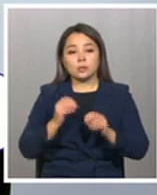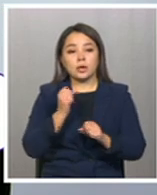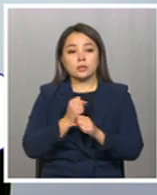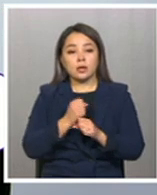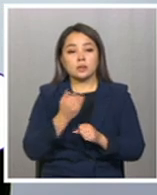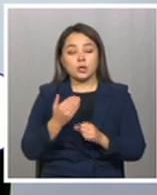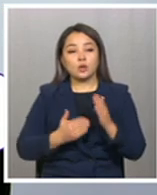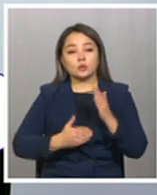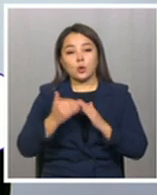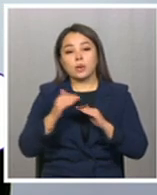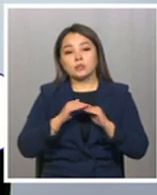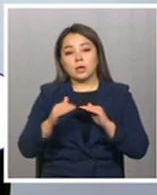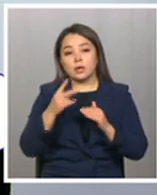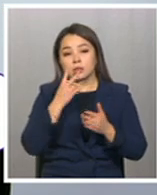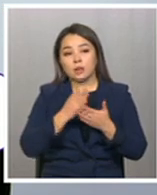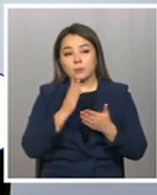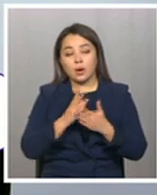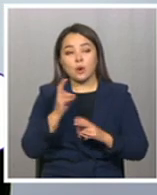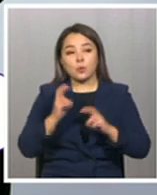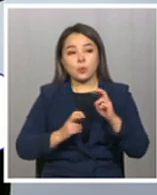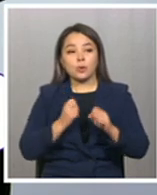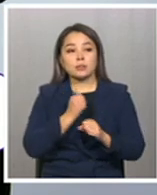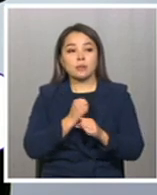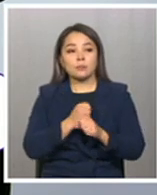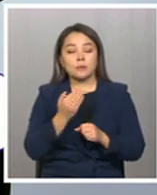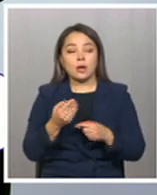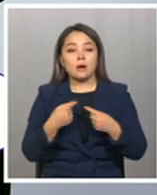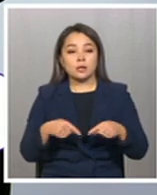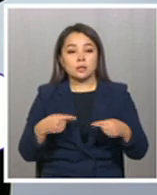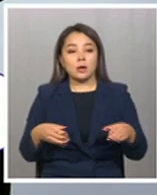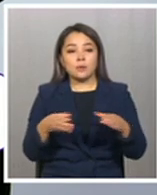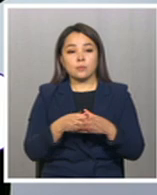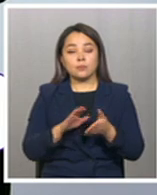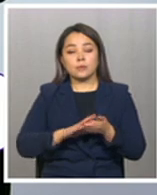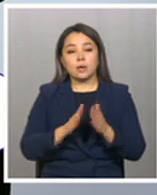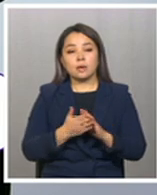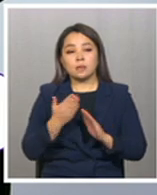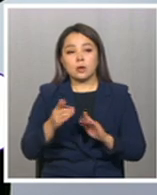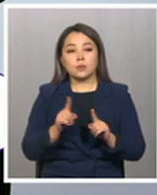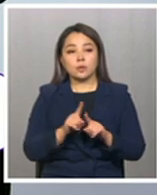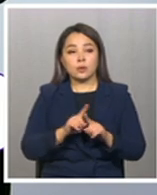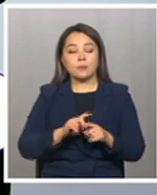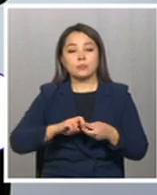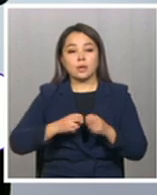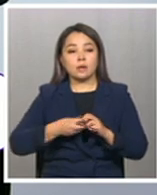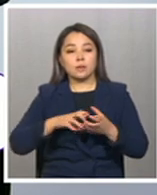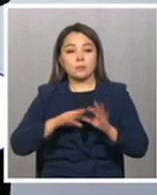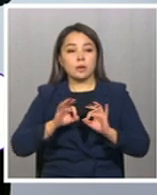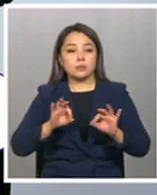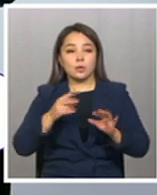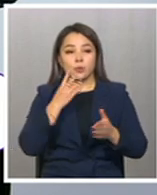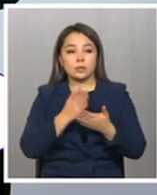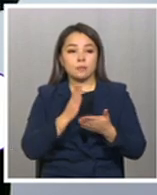яғни жоғарғы дәрежесі, өнеркәсіптің әртарапты болмауы сияқты мәселелерді айтып кетуге